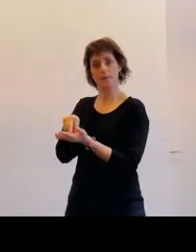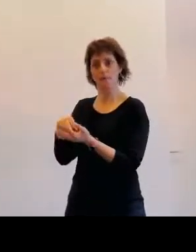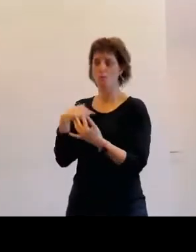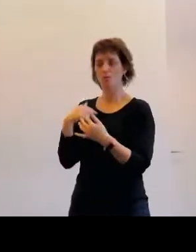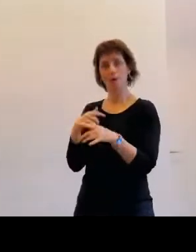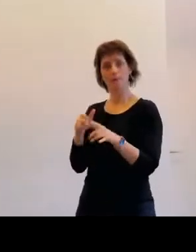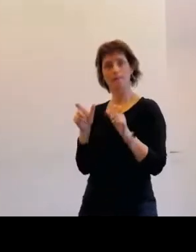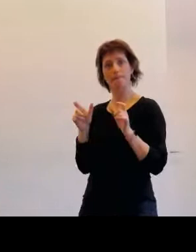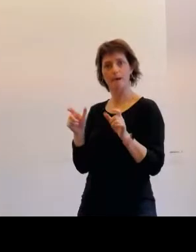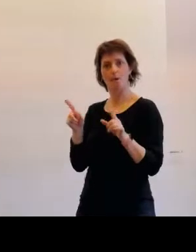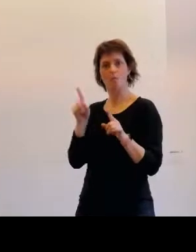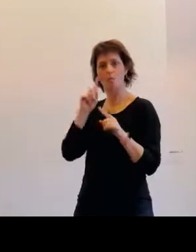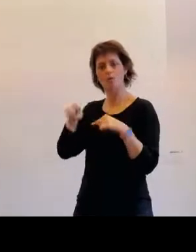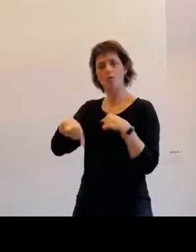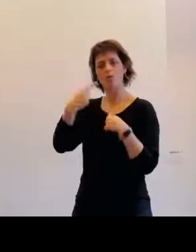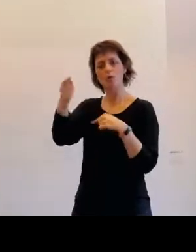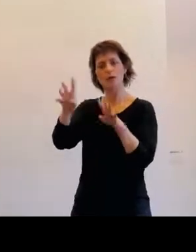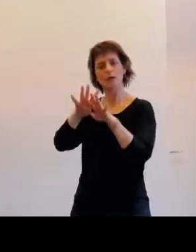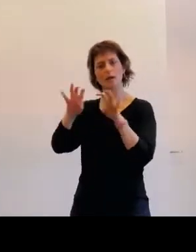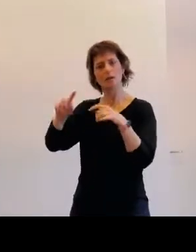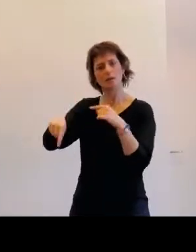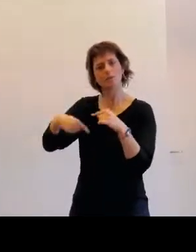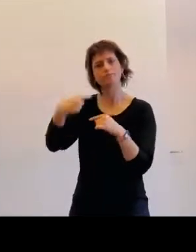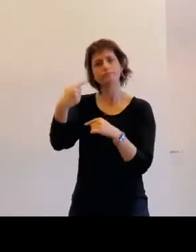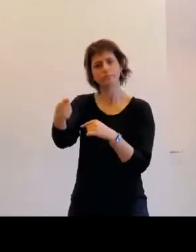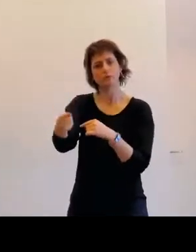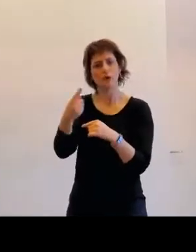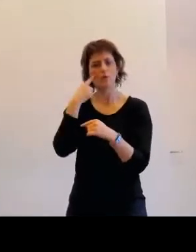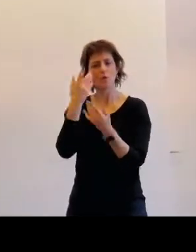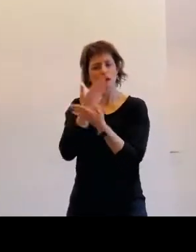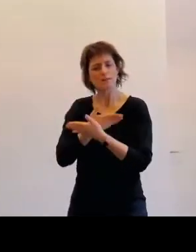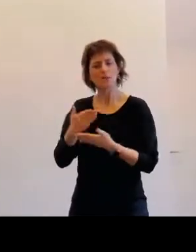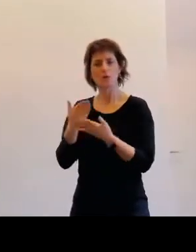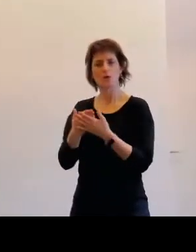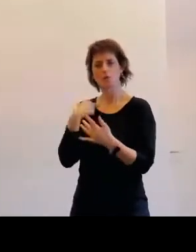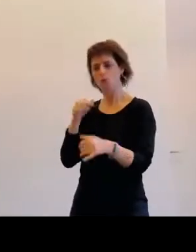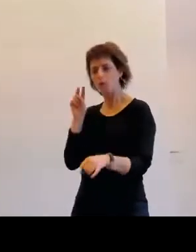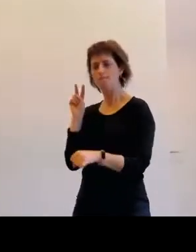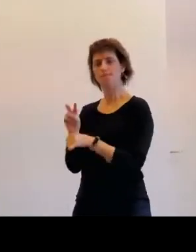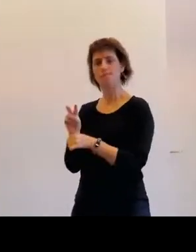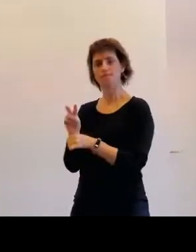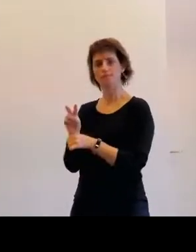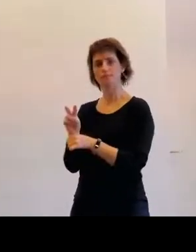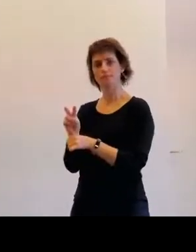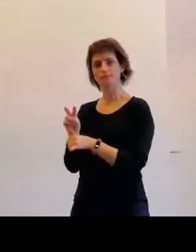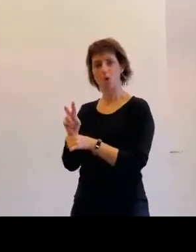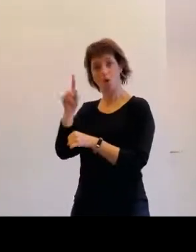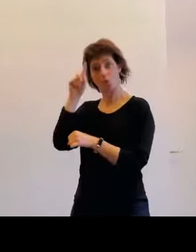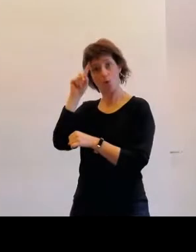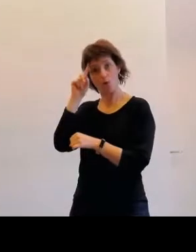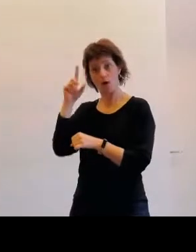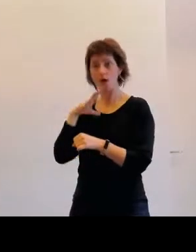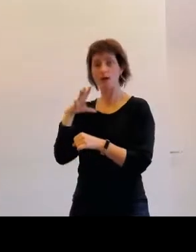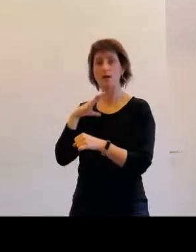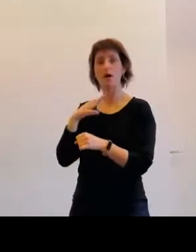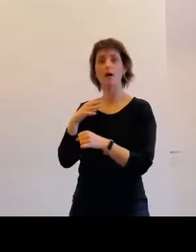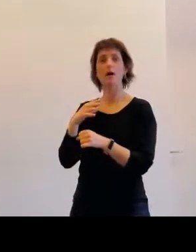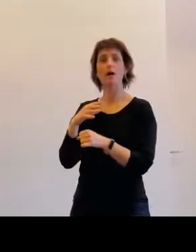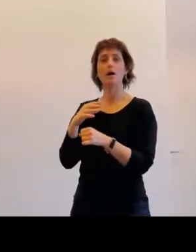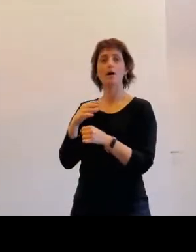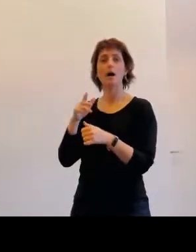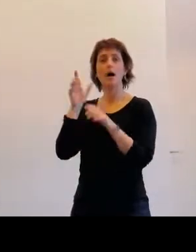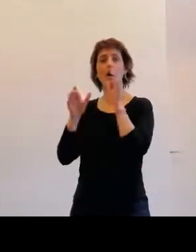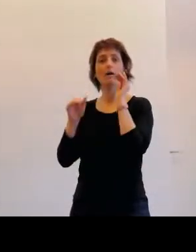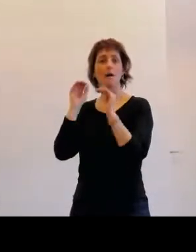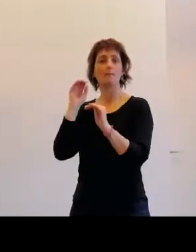notamment le week-end prochain, à la situation compte tenu de l'appel interrégional à se rassembler